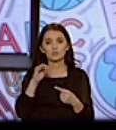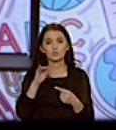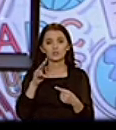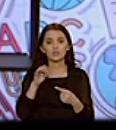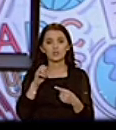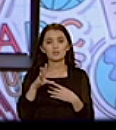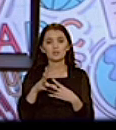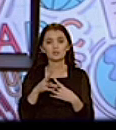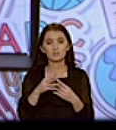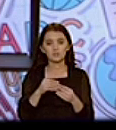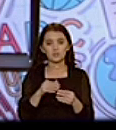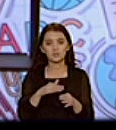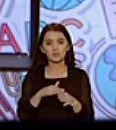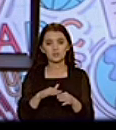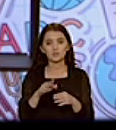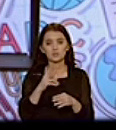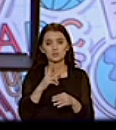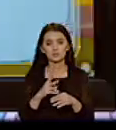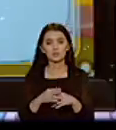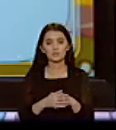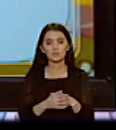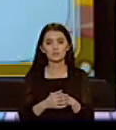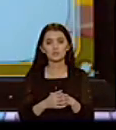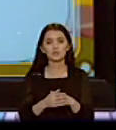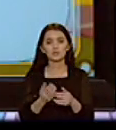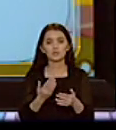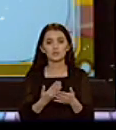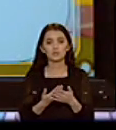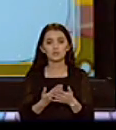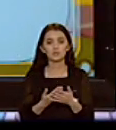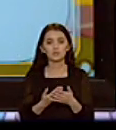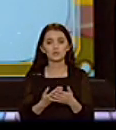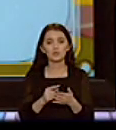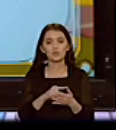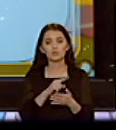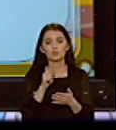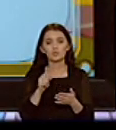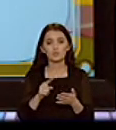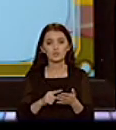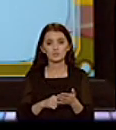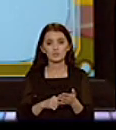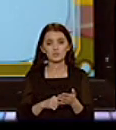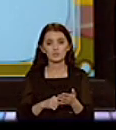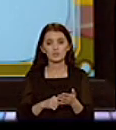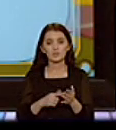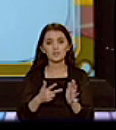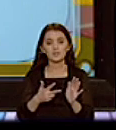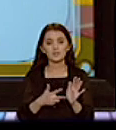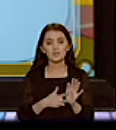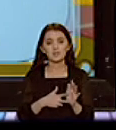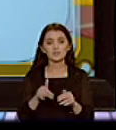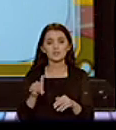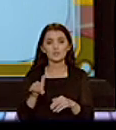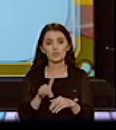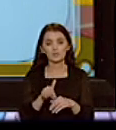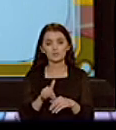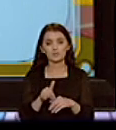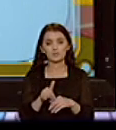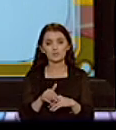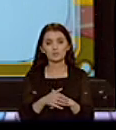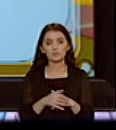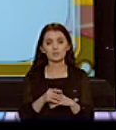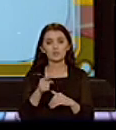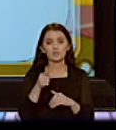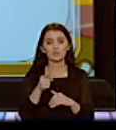tenglamalarni birgalikda bajarib ko'ramiz. Ya'ni noma'lum son bilan 8 ning ko'paytmasi